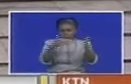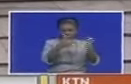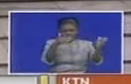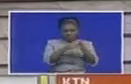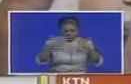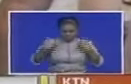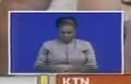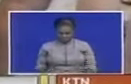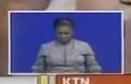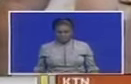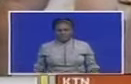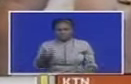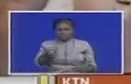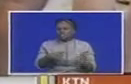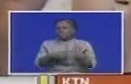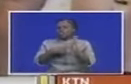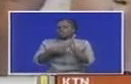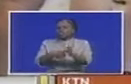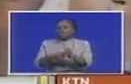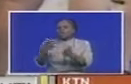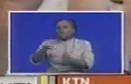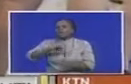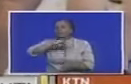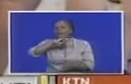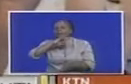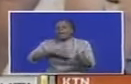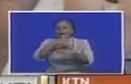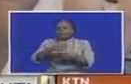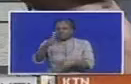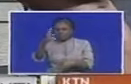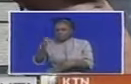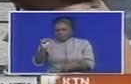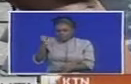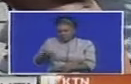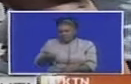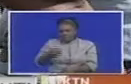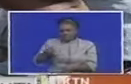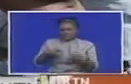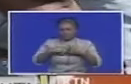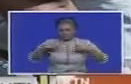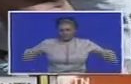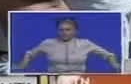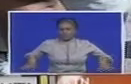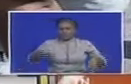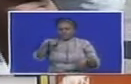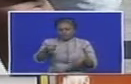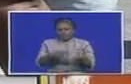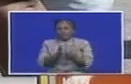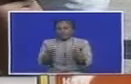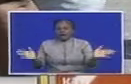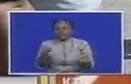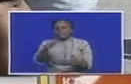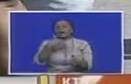wa minisketi yameanza kuonekana huko Uganda baada ya wanafunzi 20 wa kike kuvuliwa nguo hadharani kwa tuhuma za kuvalia